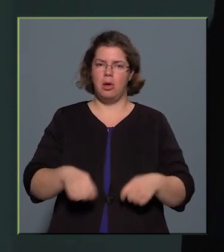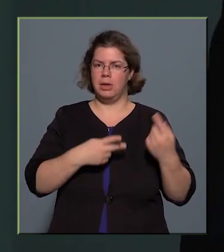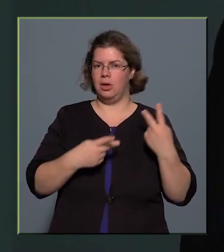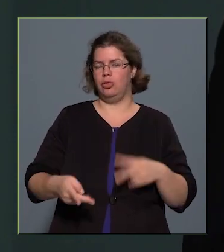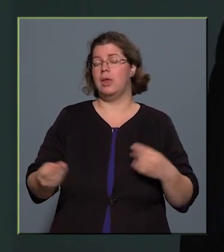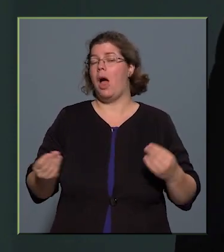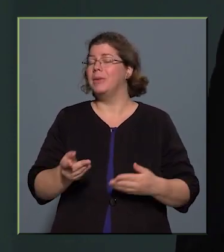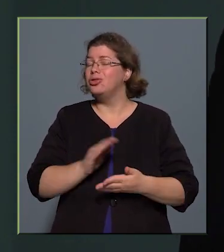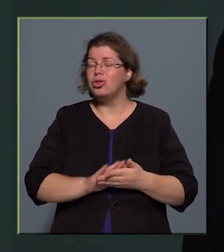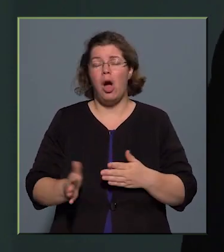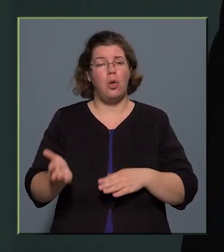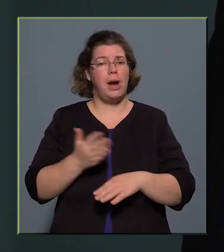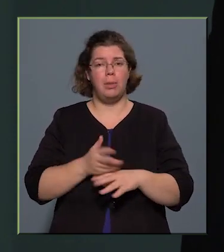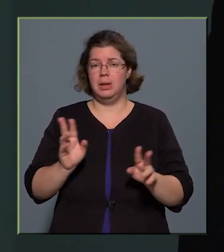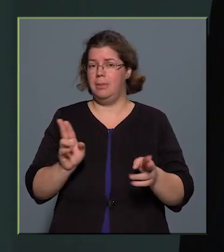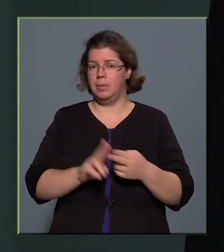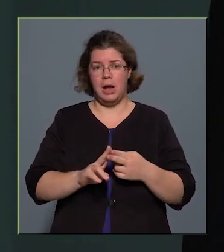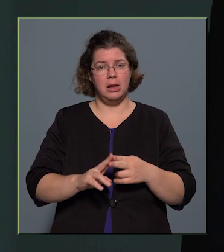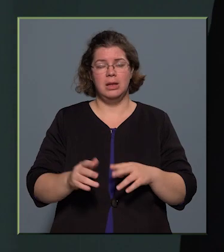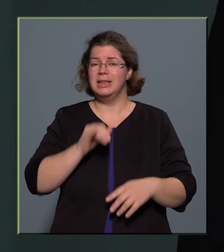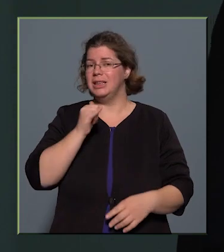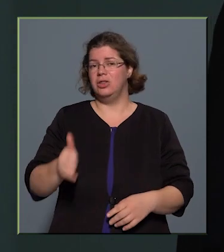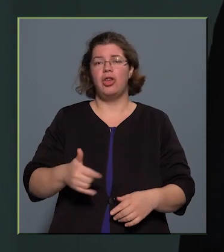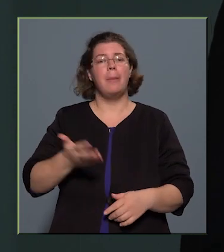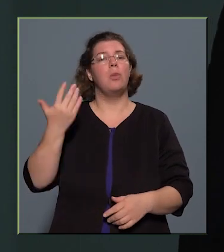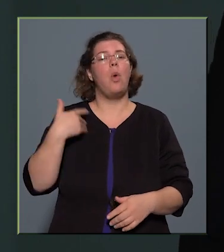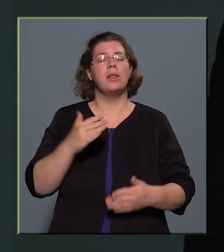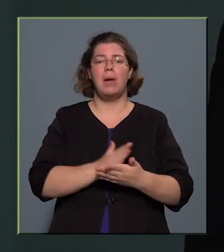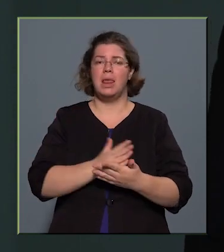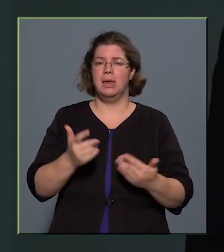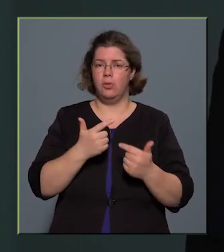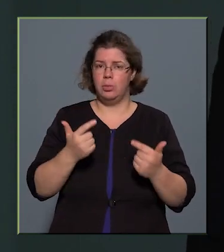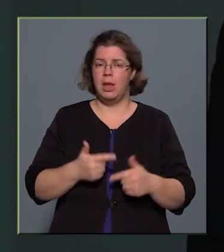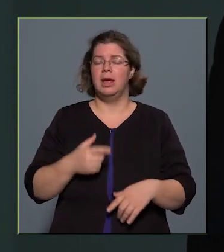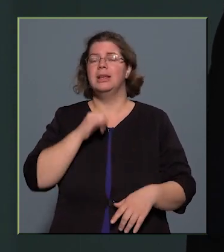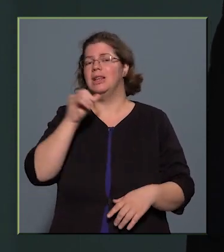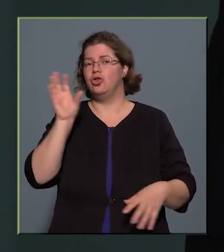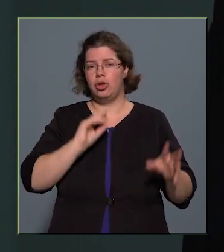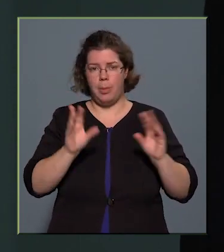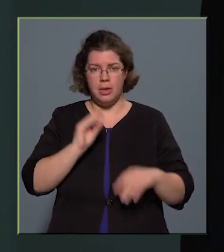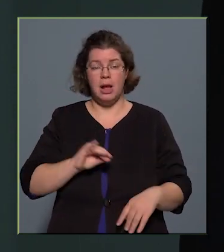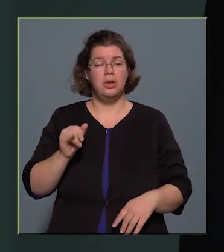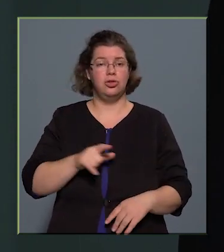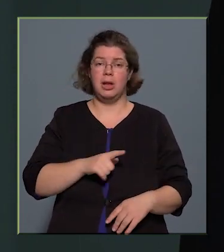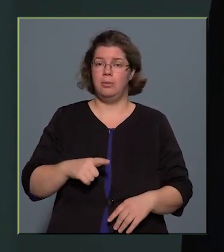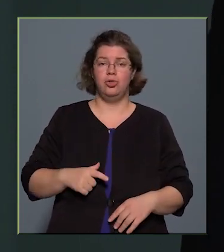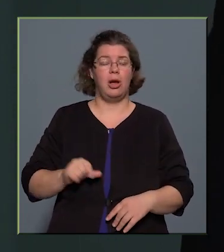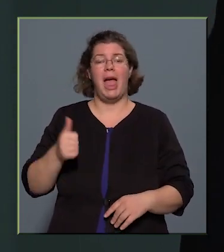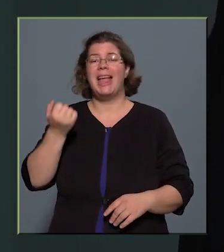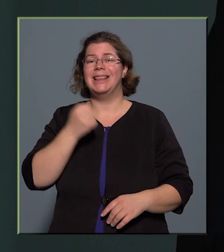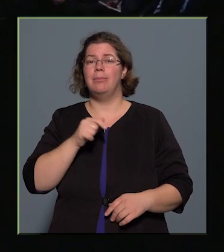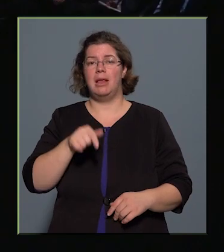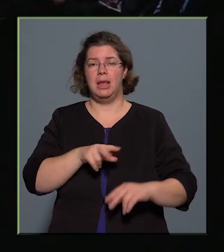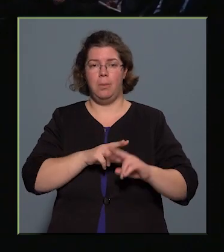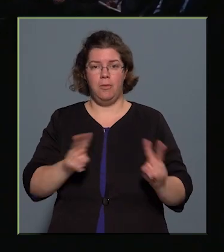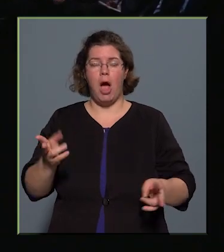amikkel soha korábban nem találkoztak, amire nincsenek múltbeli információik, nincsenek tapasztalataik, és ez nem csak egy dimenzióban van így,